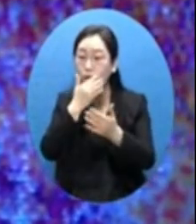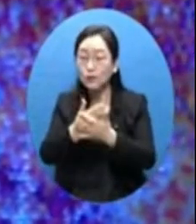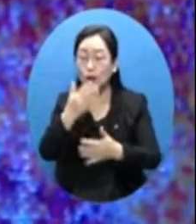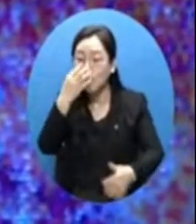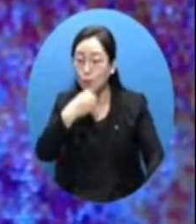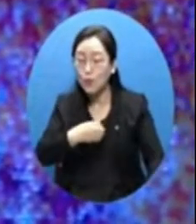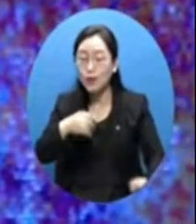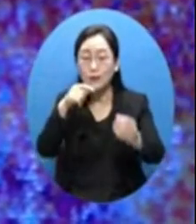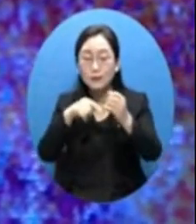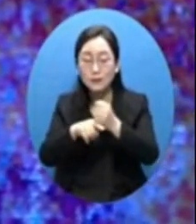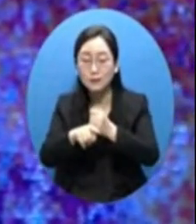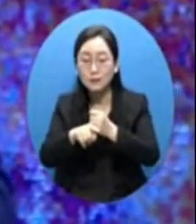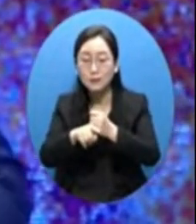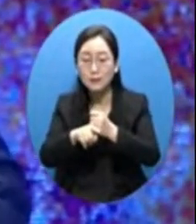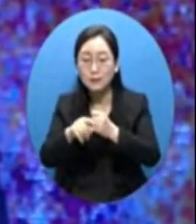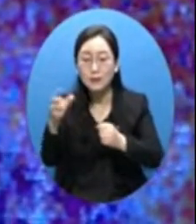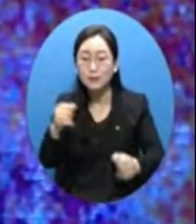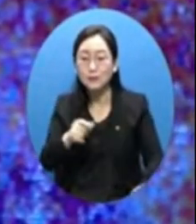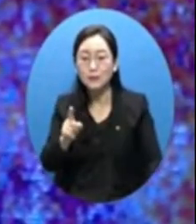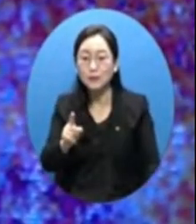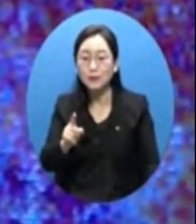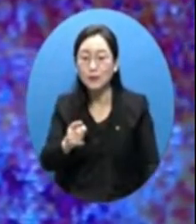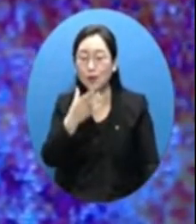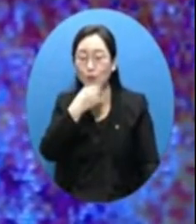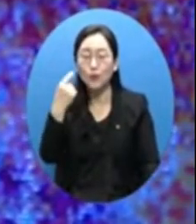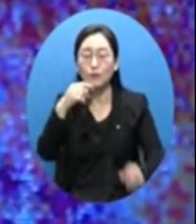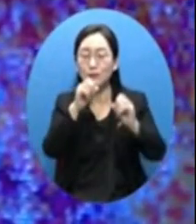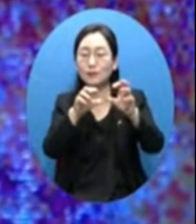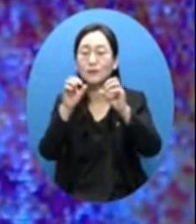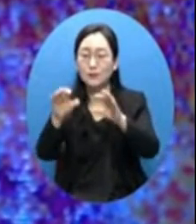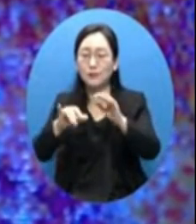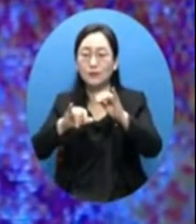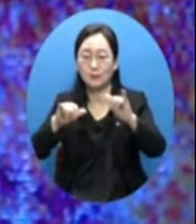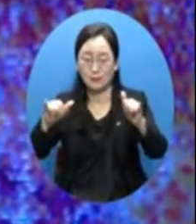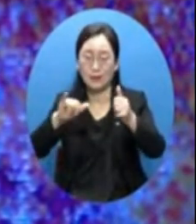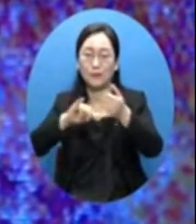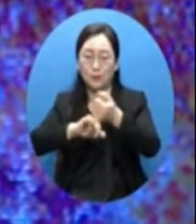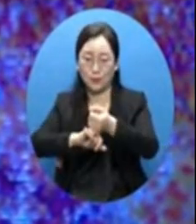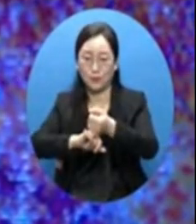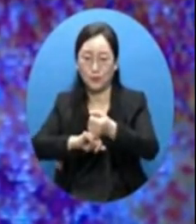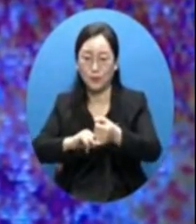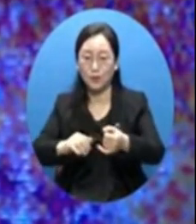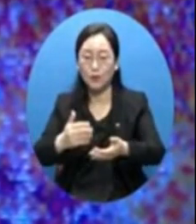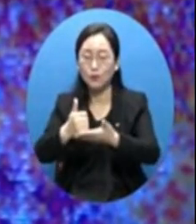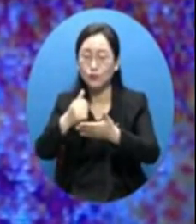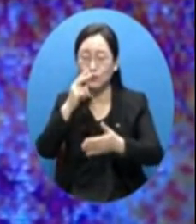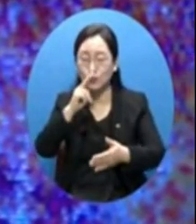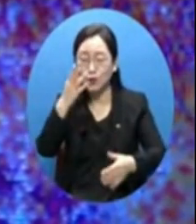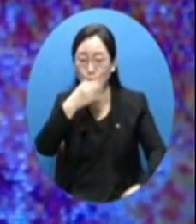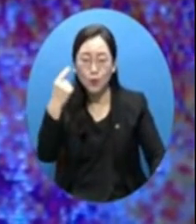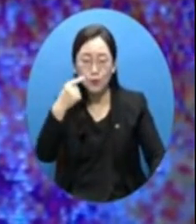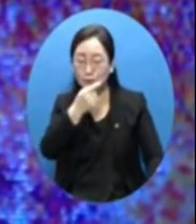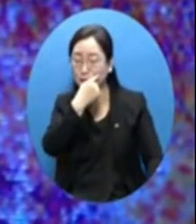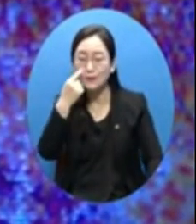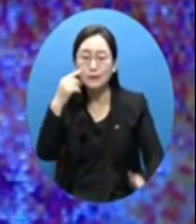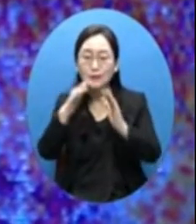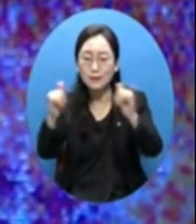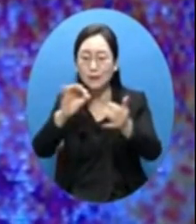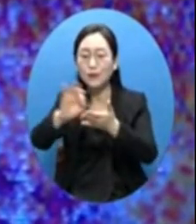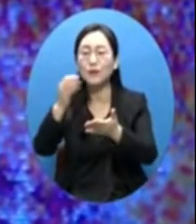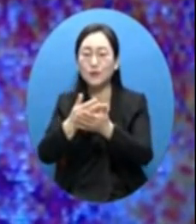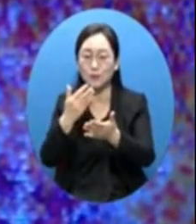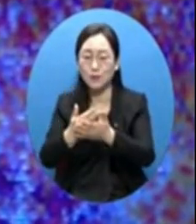보람되고 의미 있는 것은 복음의 증인으로 사는 것입니다. 주님, 우리를 복음의 증인으로 세워주옵소서.